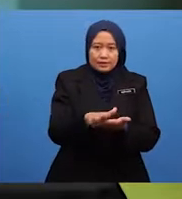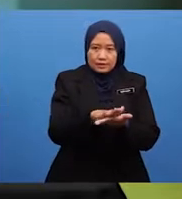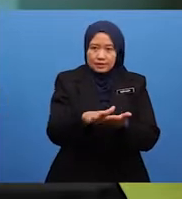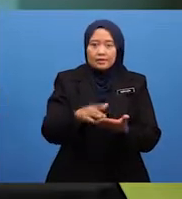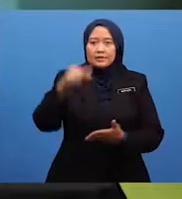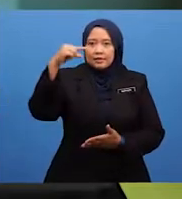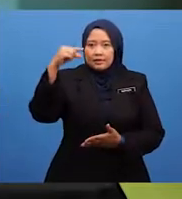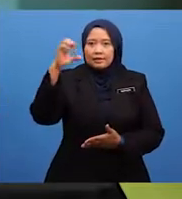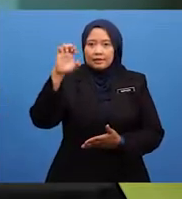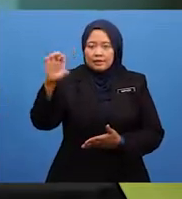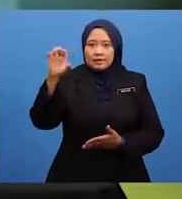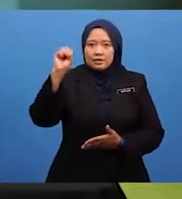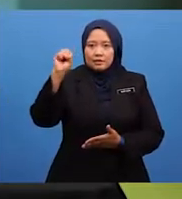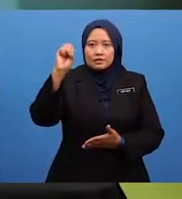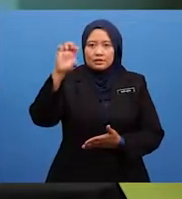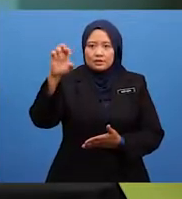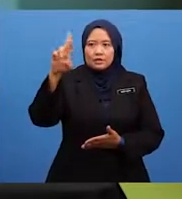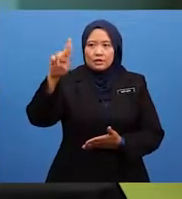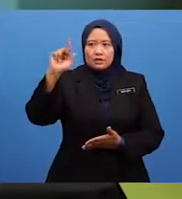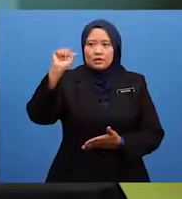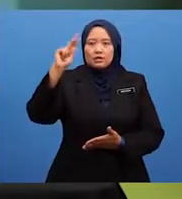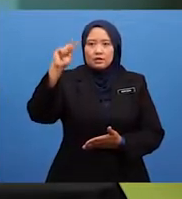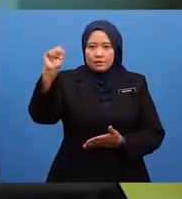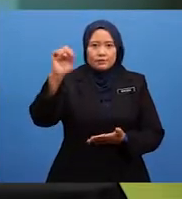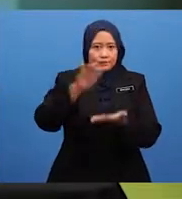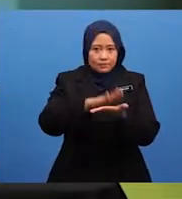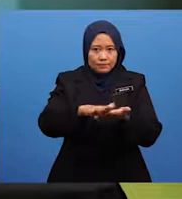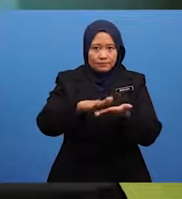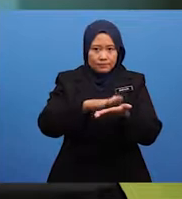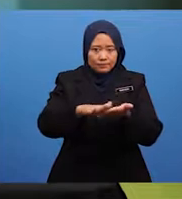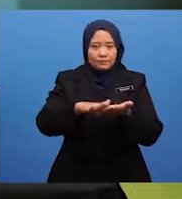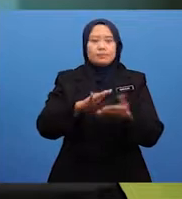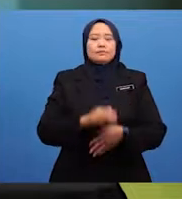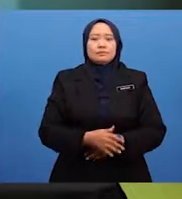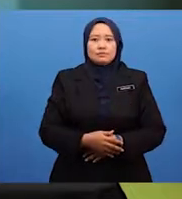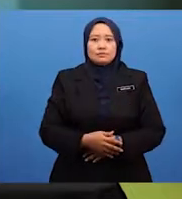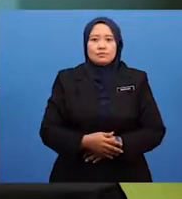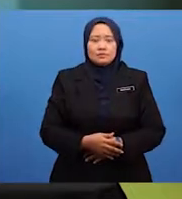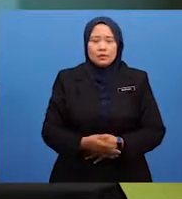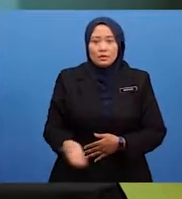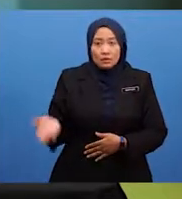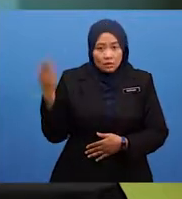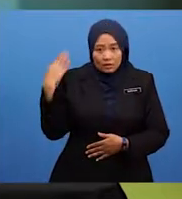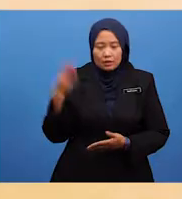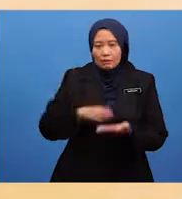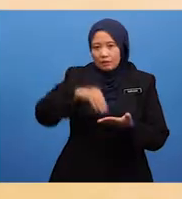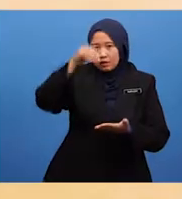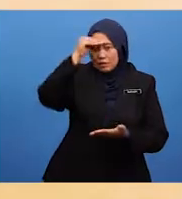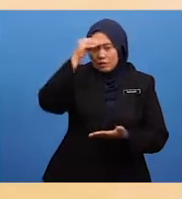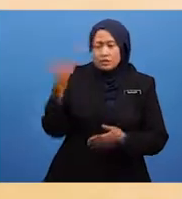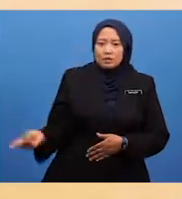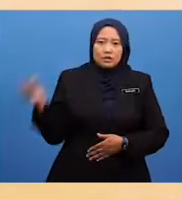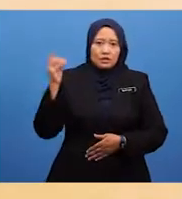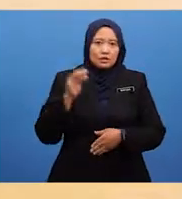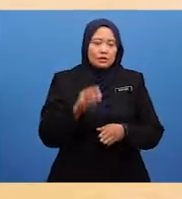Sebentar tadi, kamu telah mempelajari tentang daya tarikan dan daya tolakan.